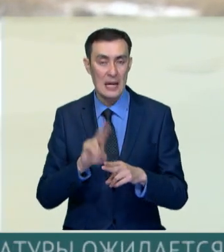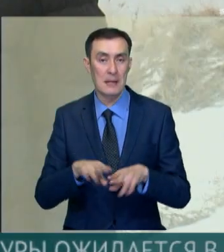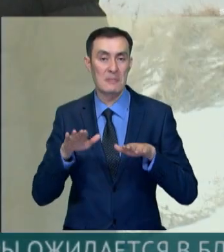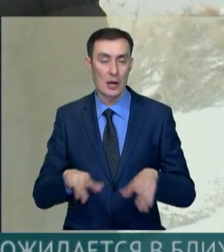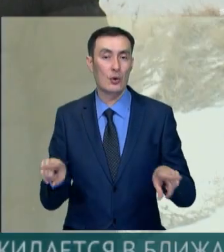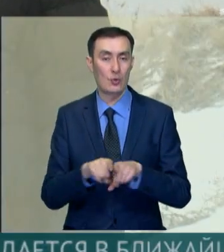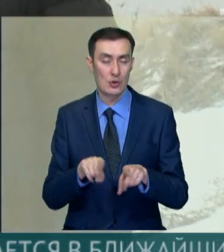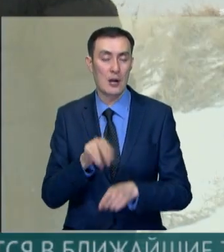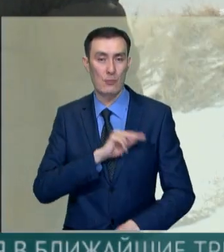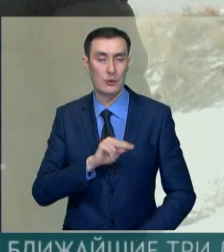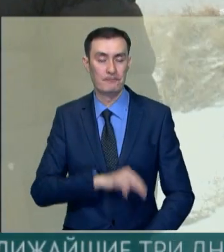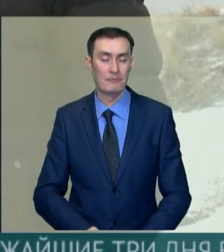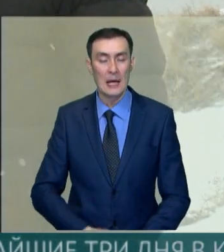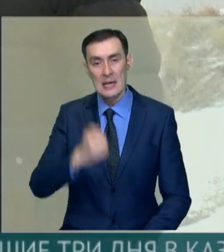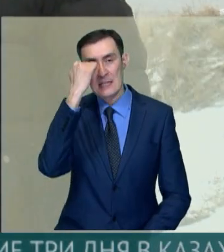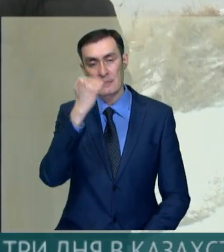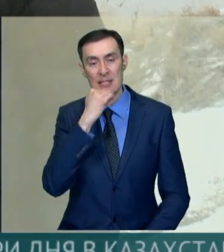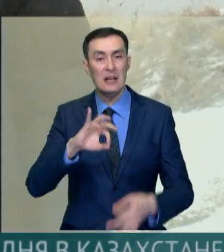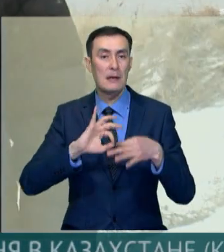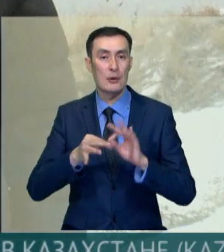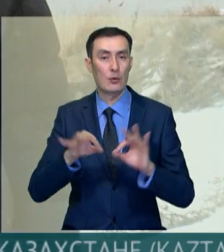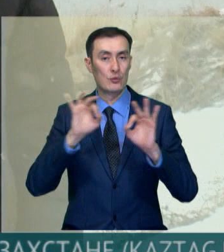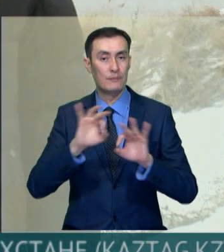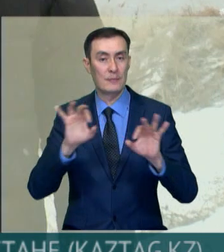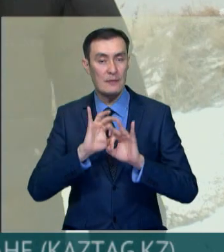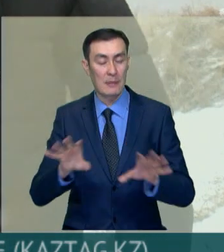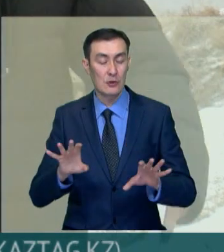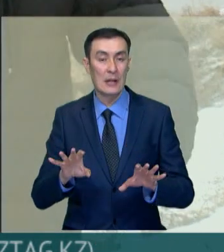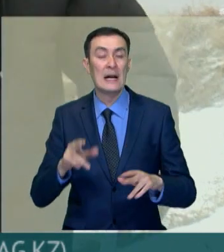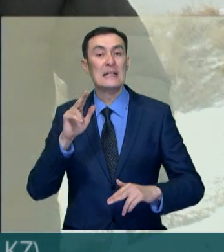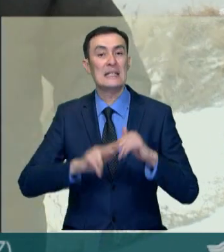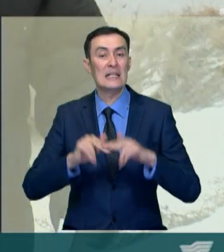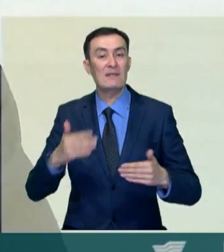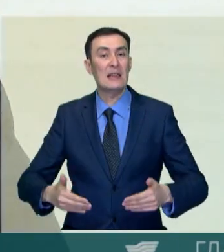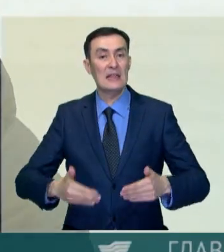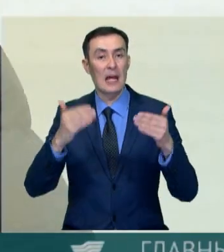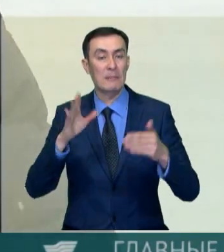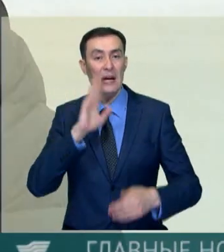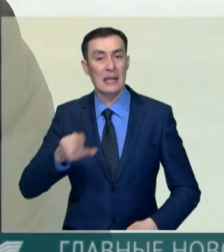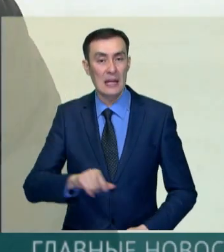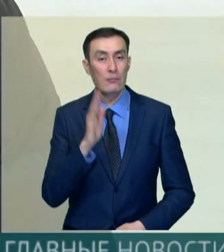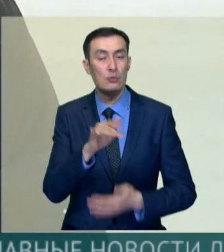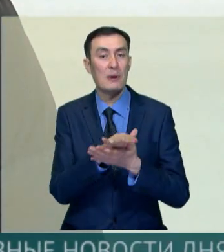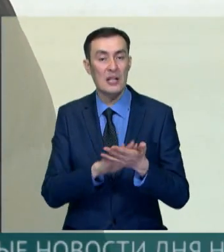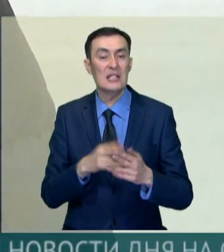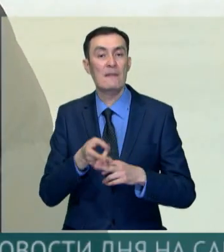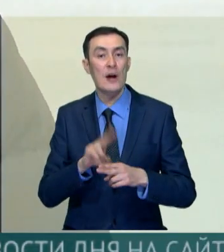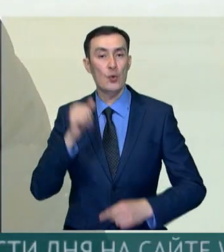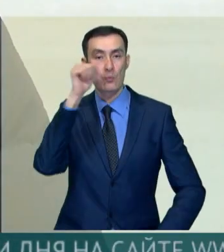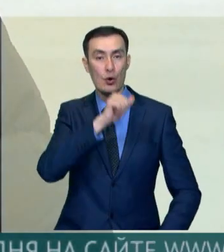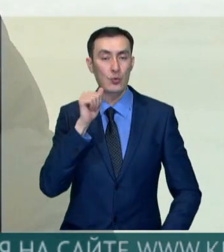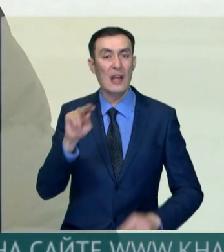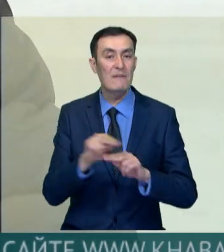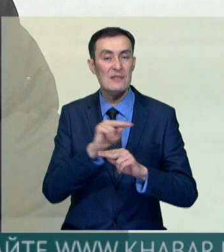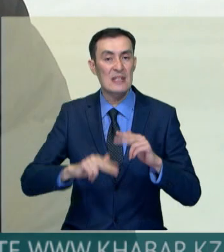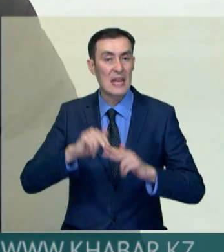участках работы. Спасибо за подробную информацию. Строительство дамб на Сырдарье продолжится в этом году. На